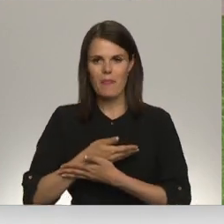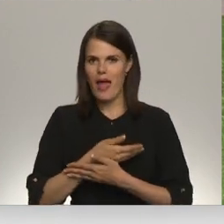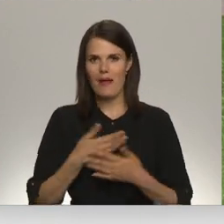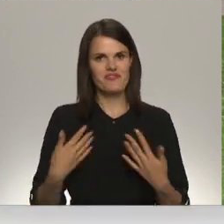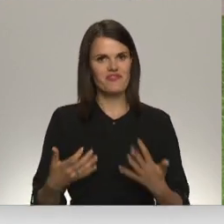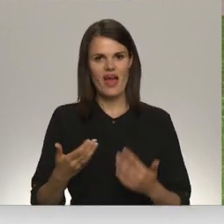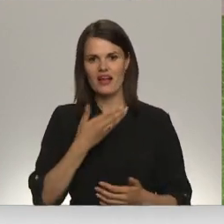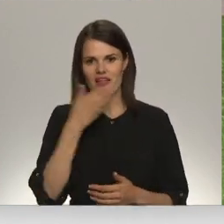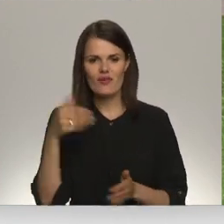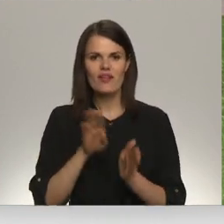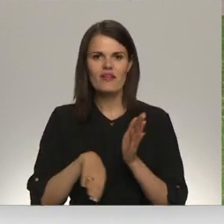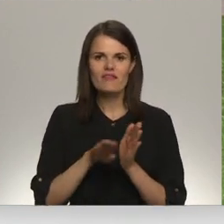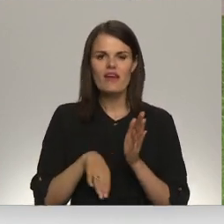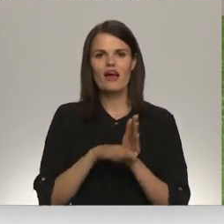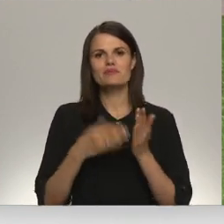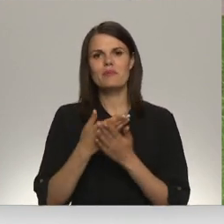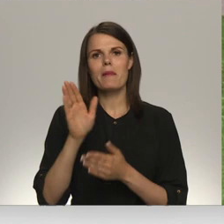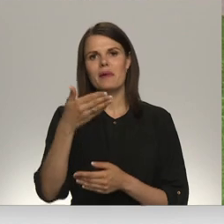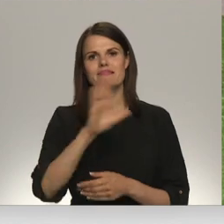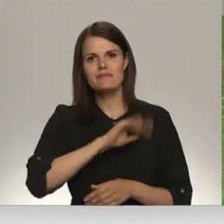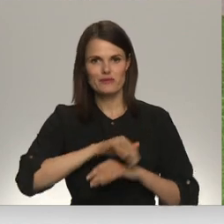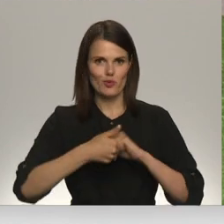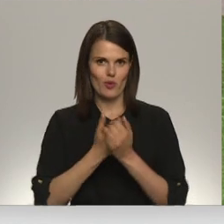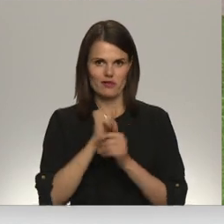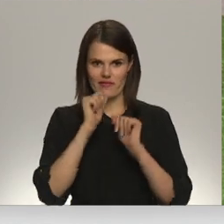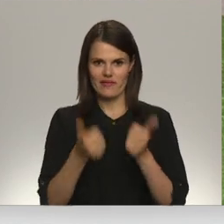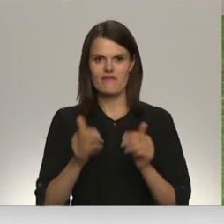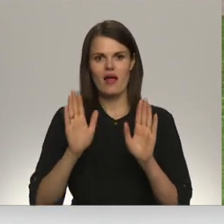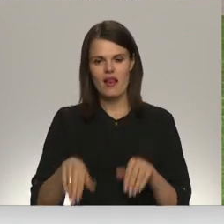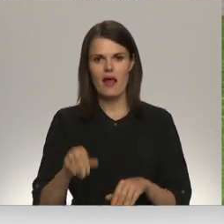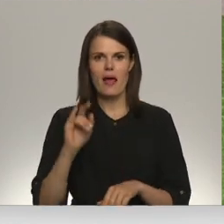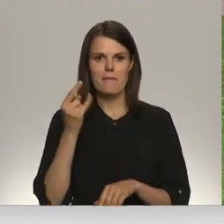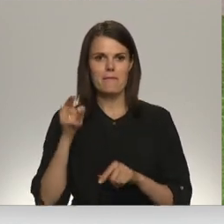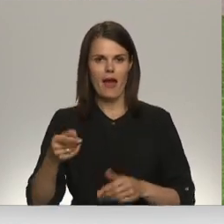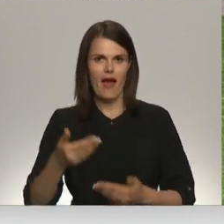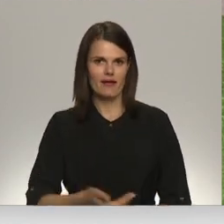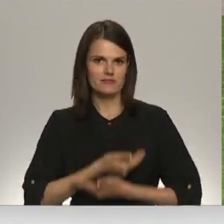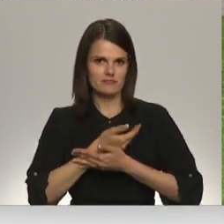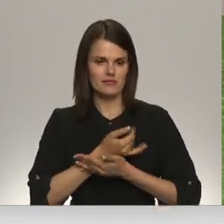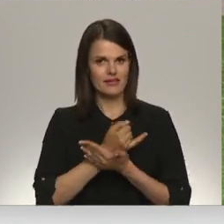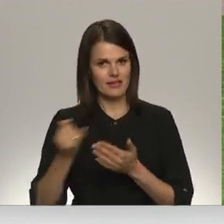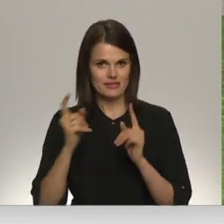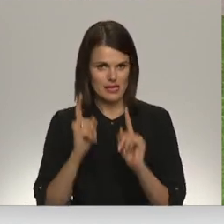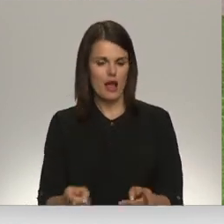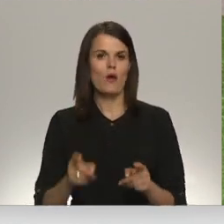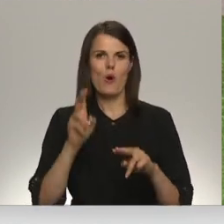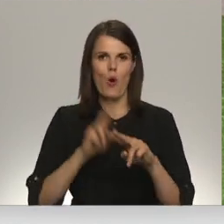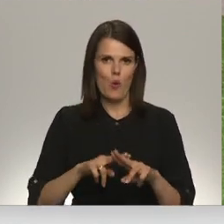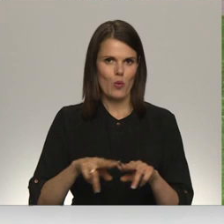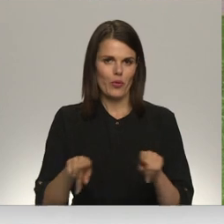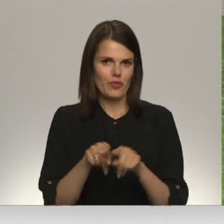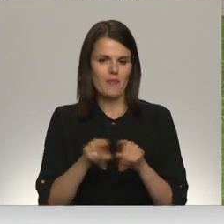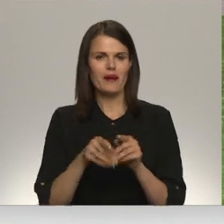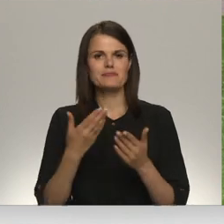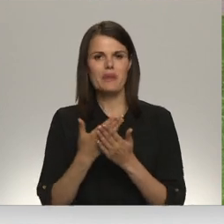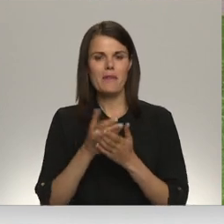viegli nav, jo tev pat elementāri atnākot no pasteigas nav kur rokas nomazgāt, lai bērnu paņemtu uz rokām. Un arī to pašu